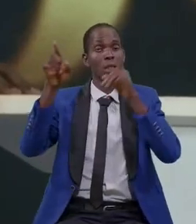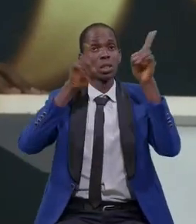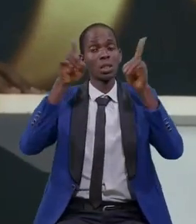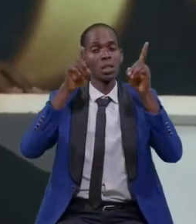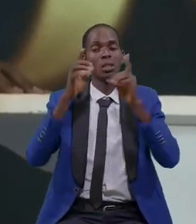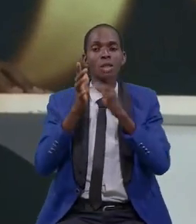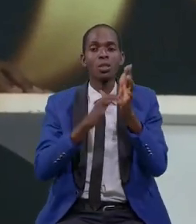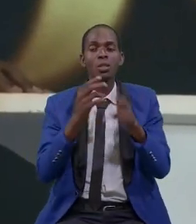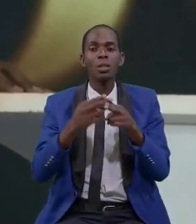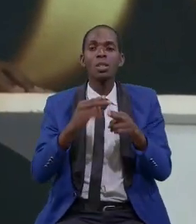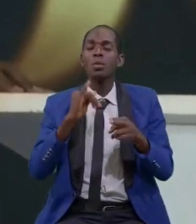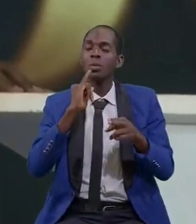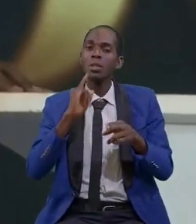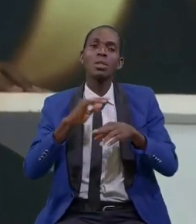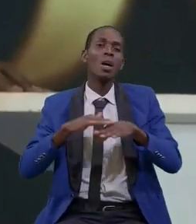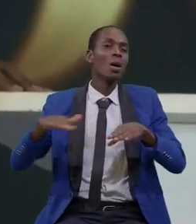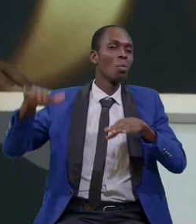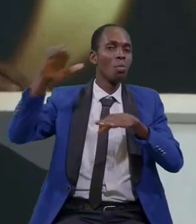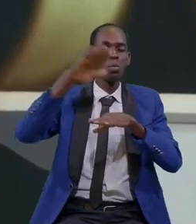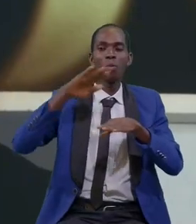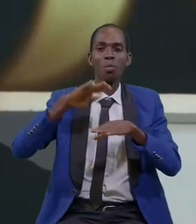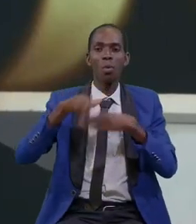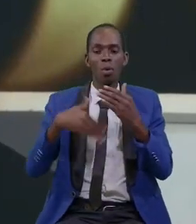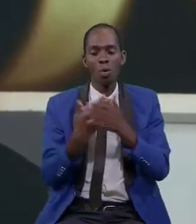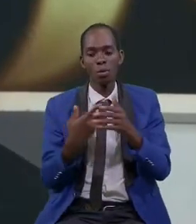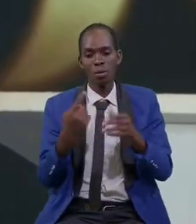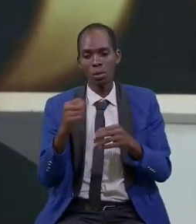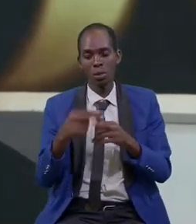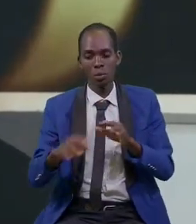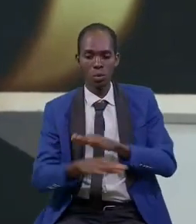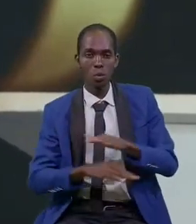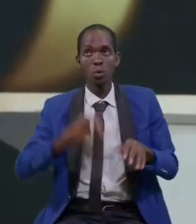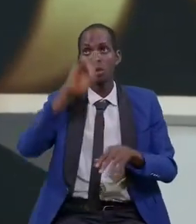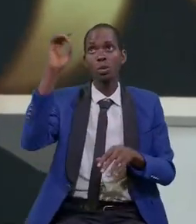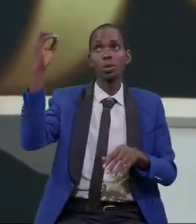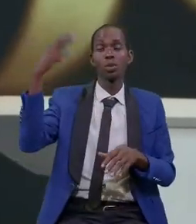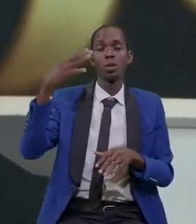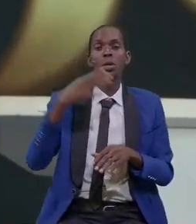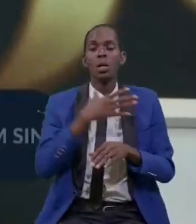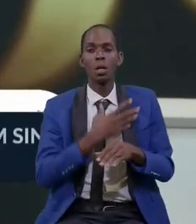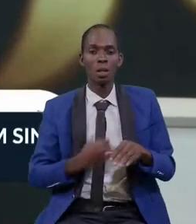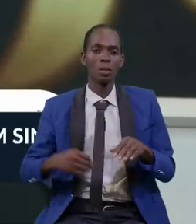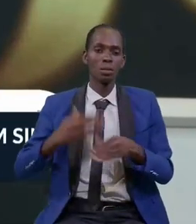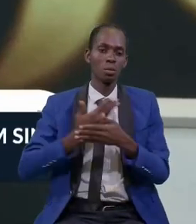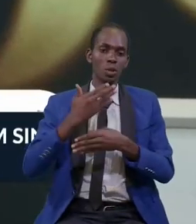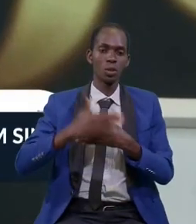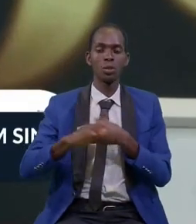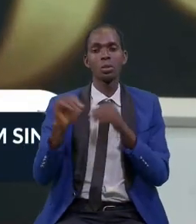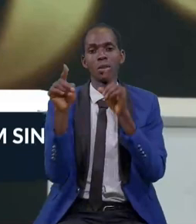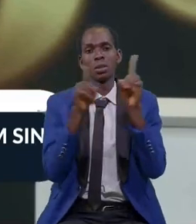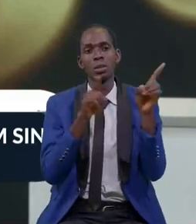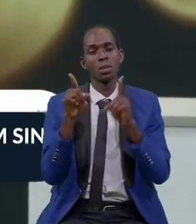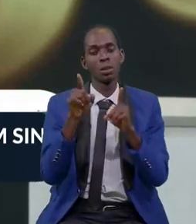qui sont sous le soleil et qui sont au-delà des étoiles. Deuxième élément, le nom qui